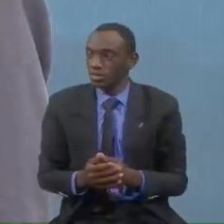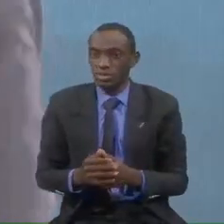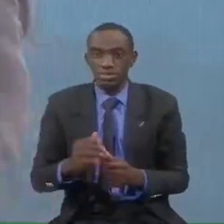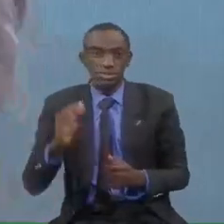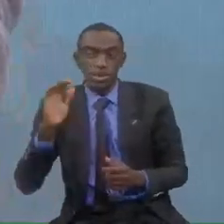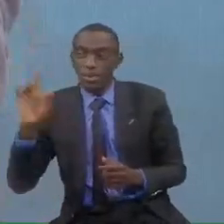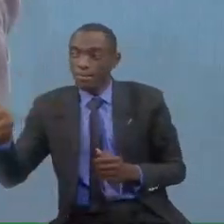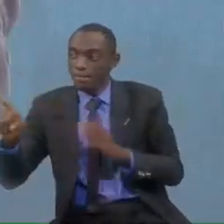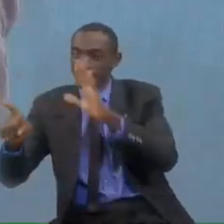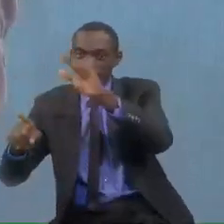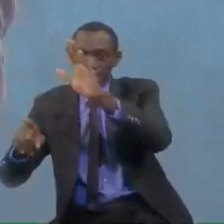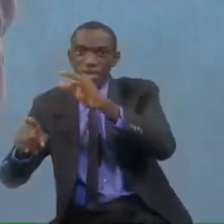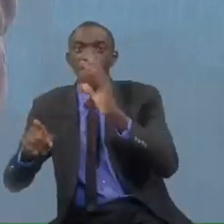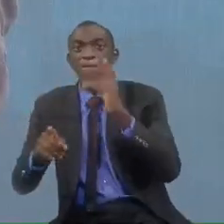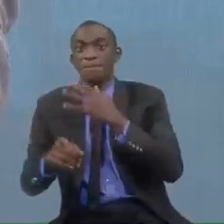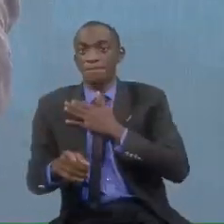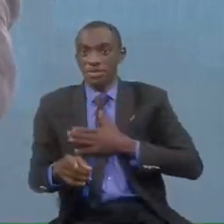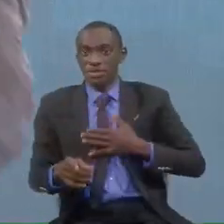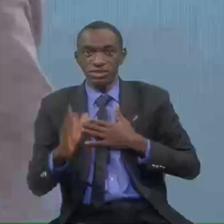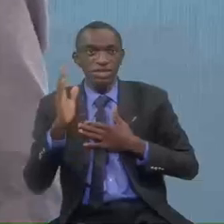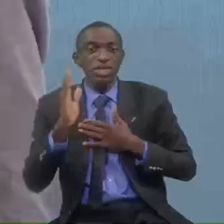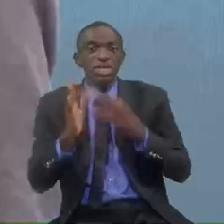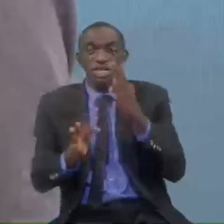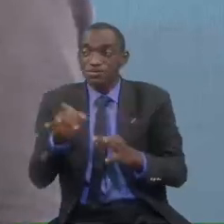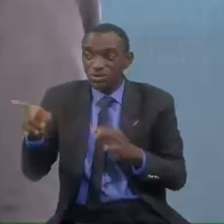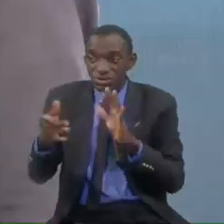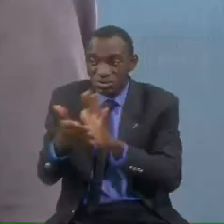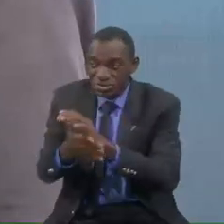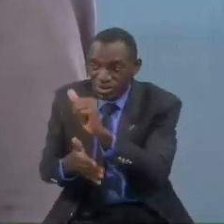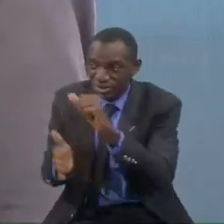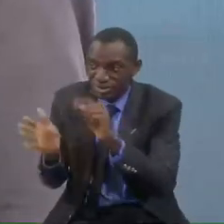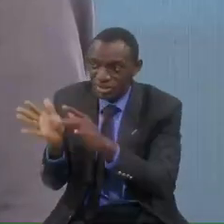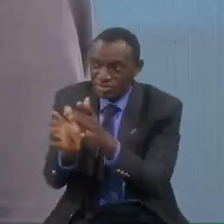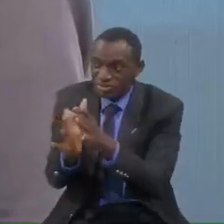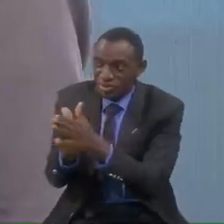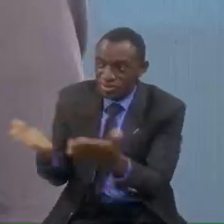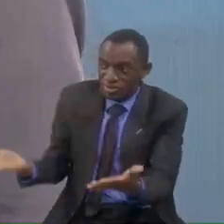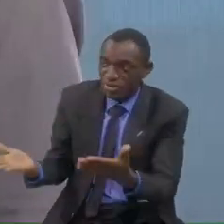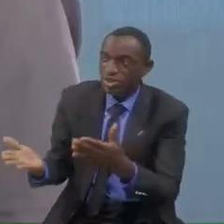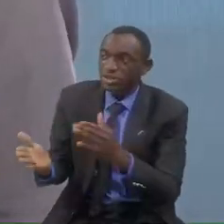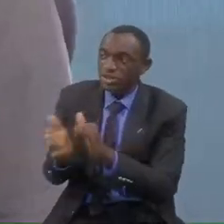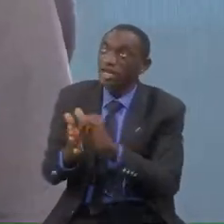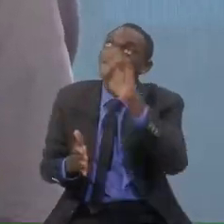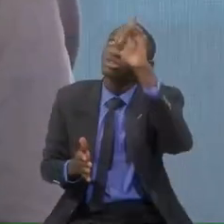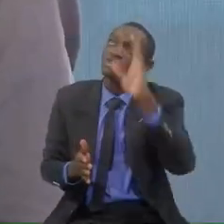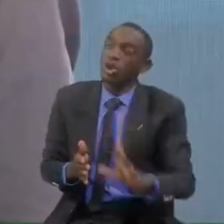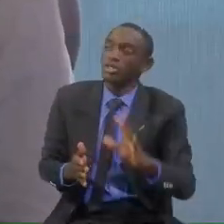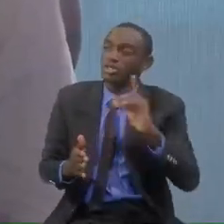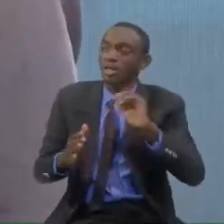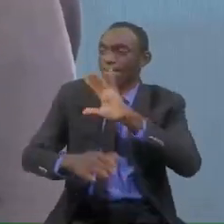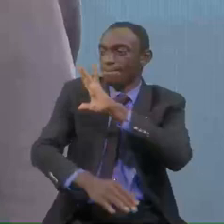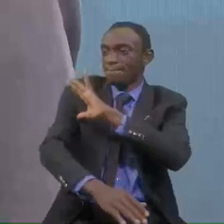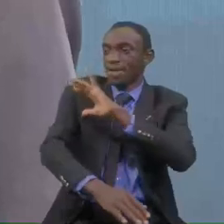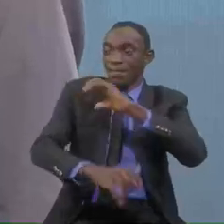confiance en Saint-Esprit? Est-ce que tu fais confiance aux Saintes Écritures que le Dieu Tout-Puissant du